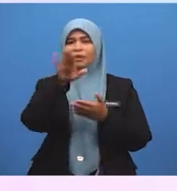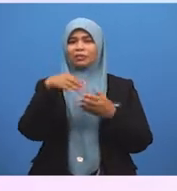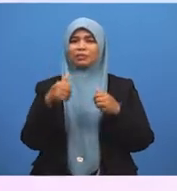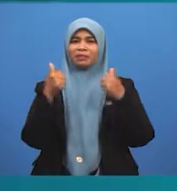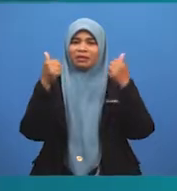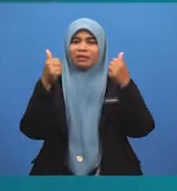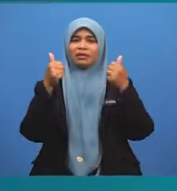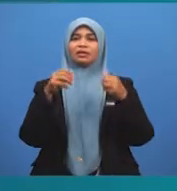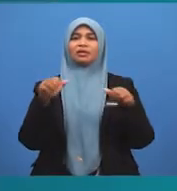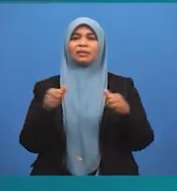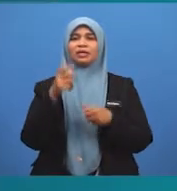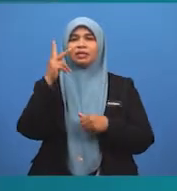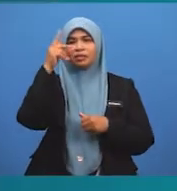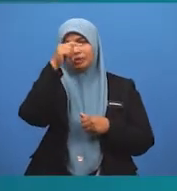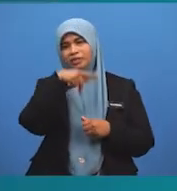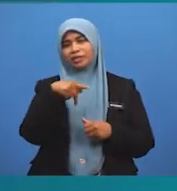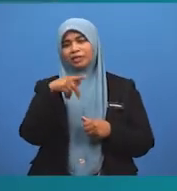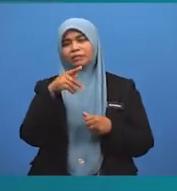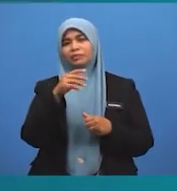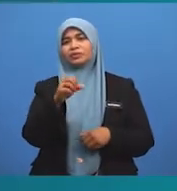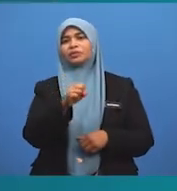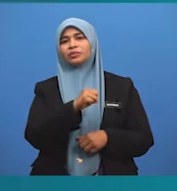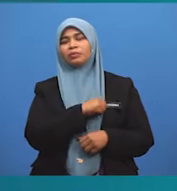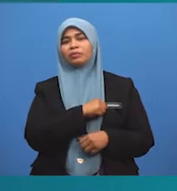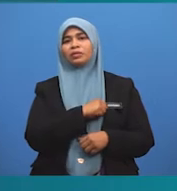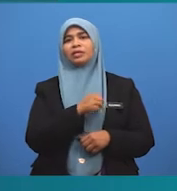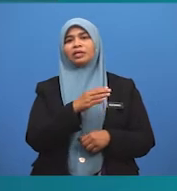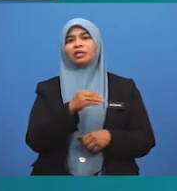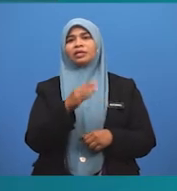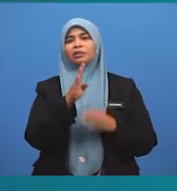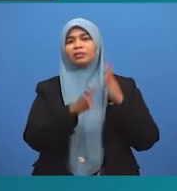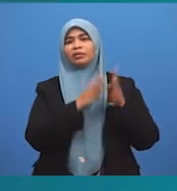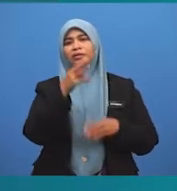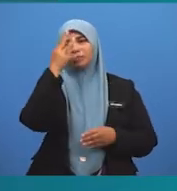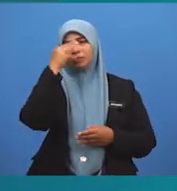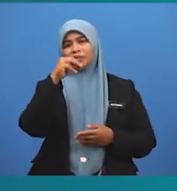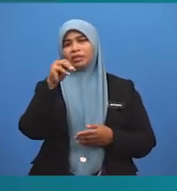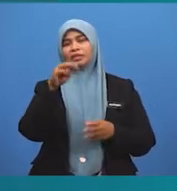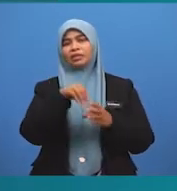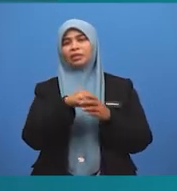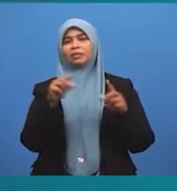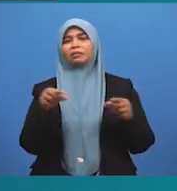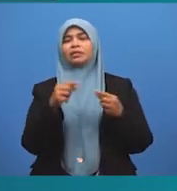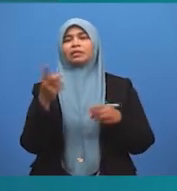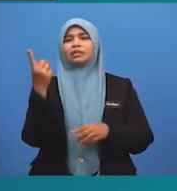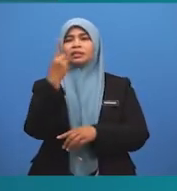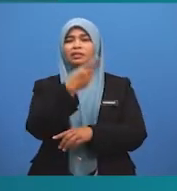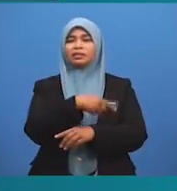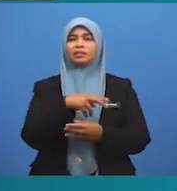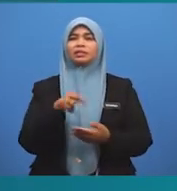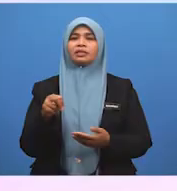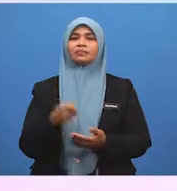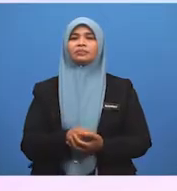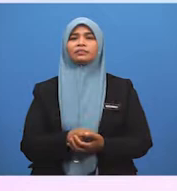sekali. Amalkan sikap bersopan dan berbudi pekerti mulia dalam pergaulan kamu setiap